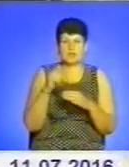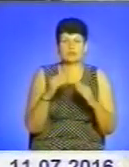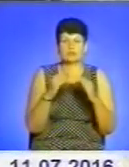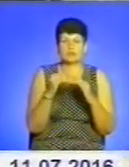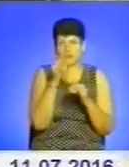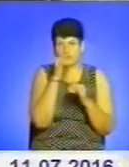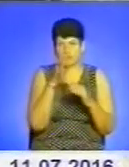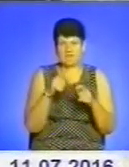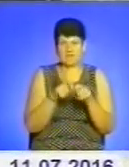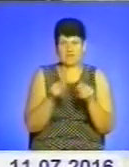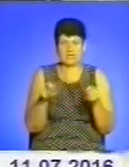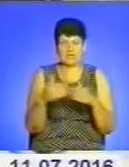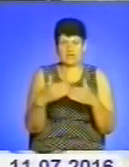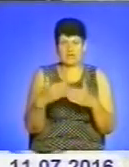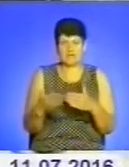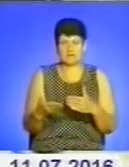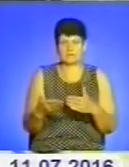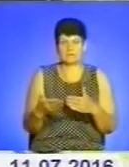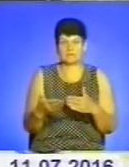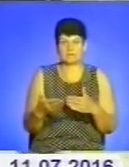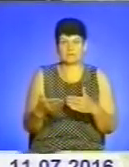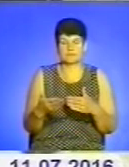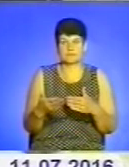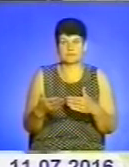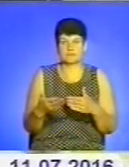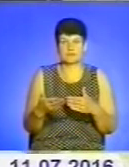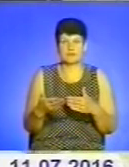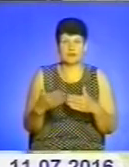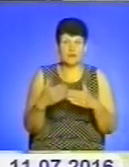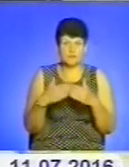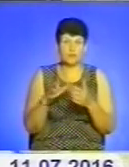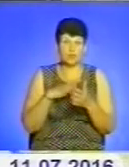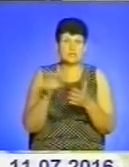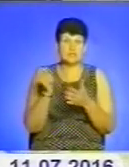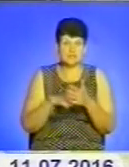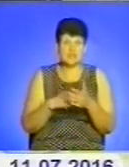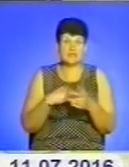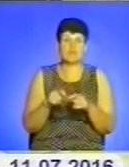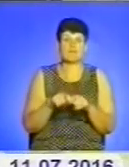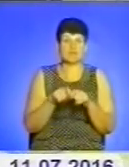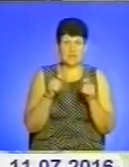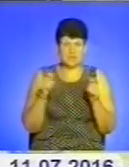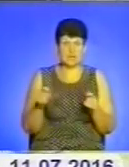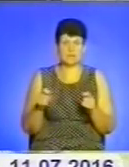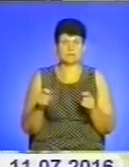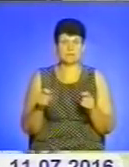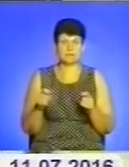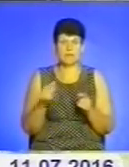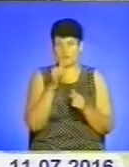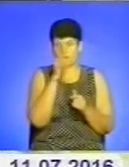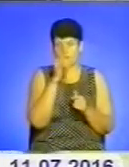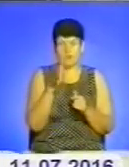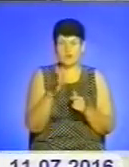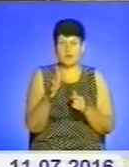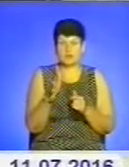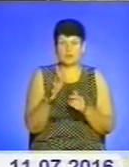могла відчинити двері. З надвору, ну, двері були замкнені, я їх відчинила своїм ключем, але не могла відчинити